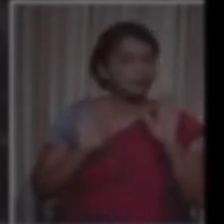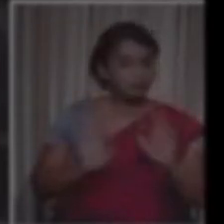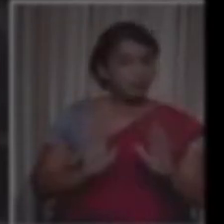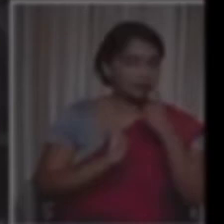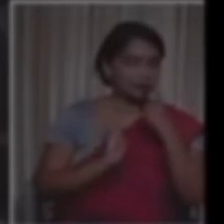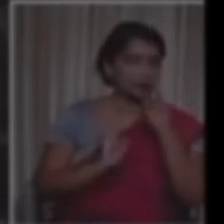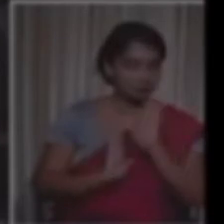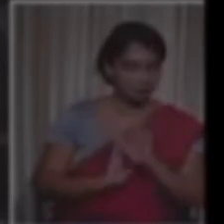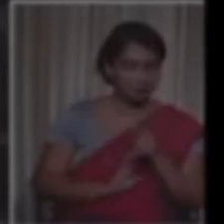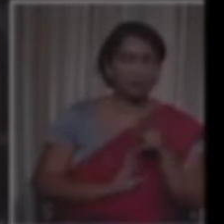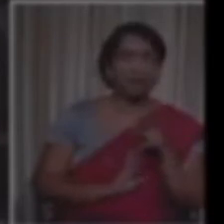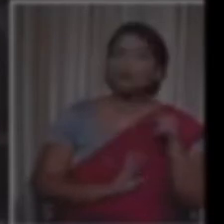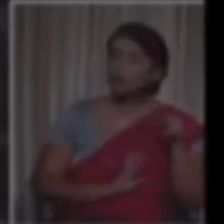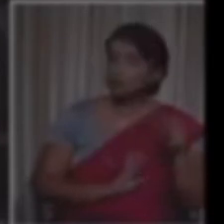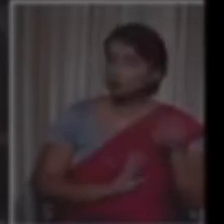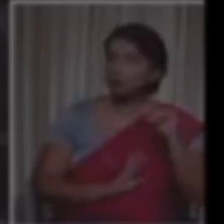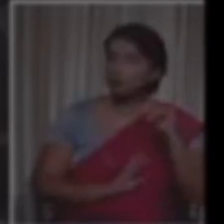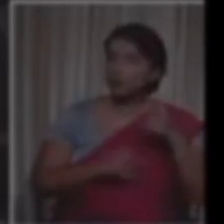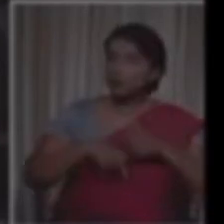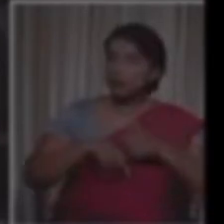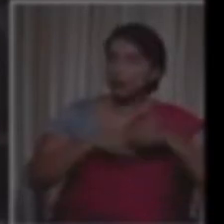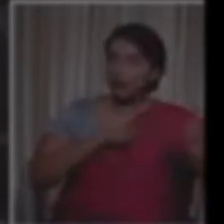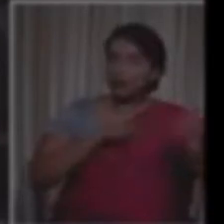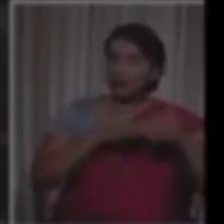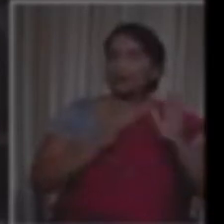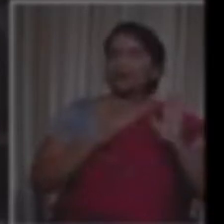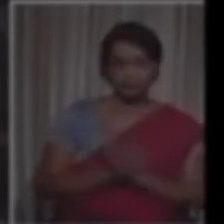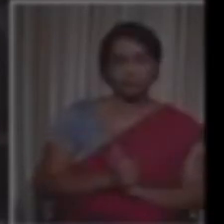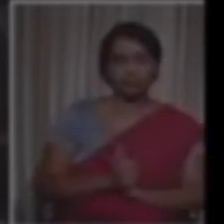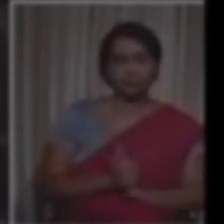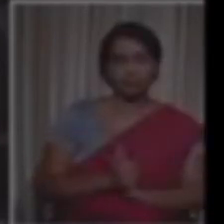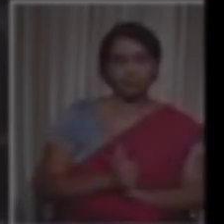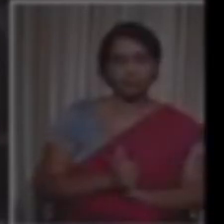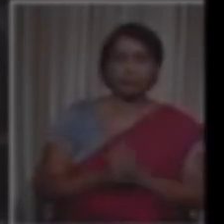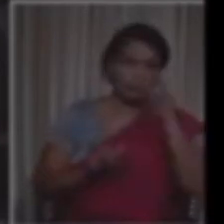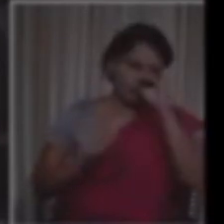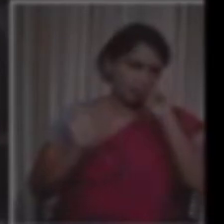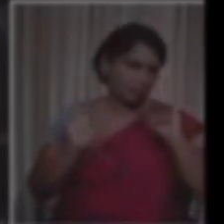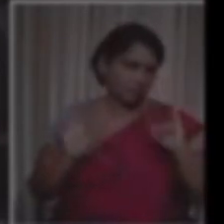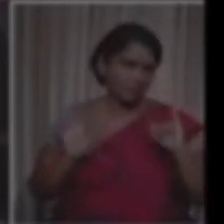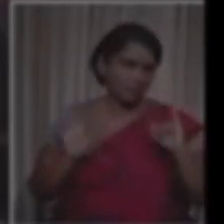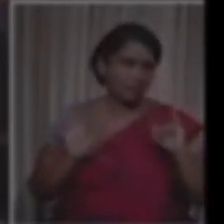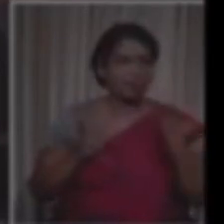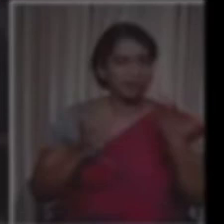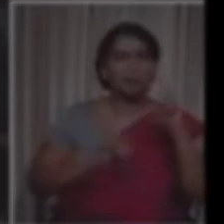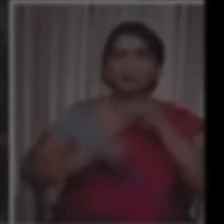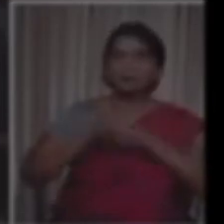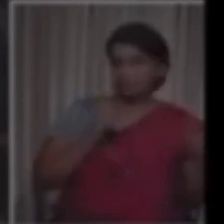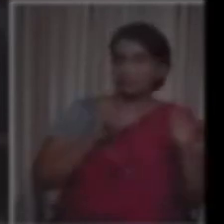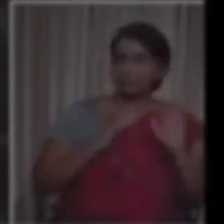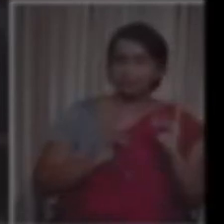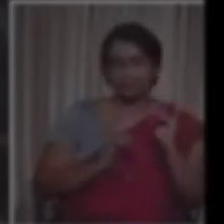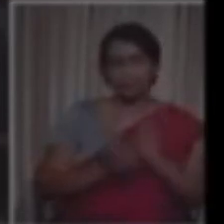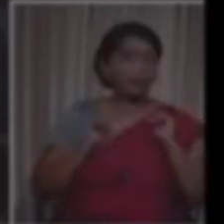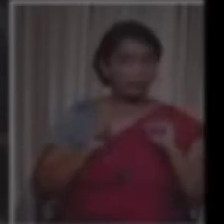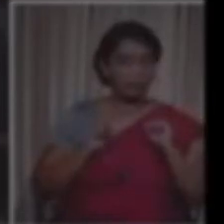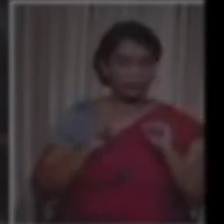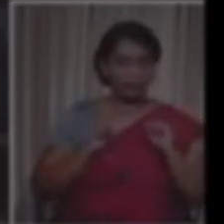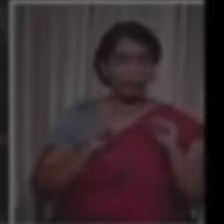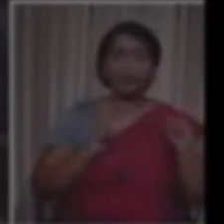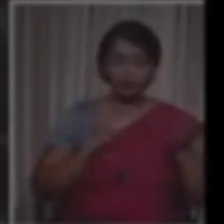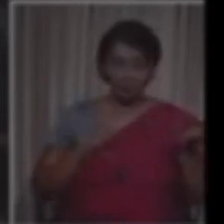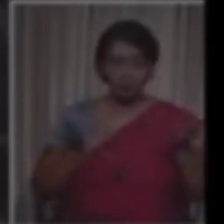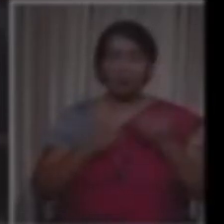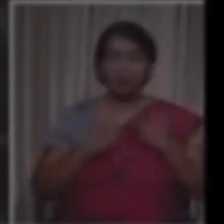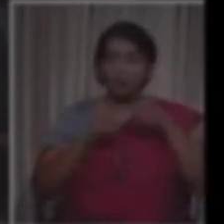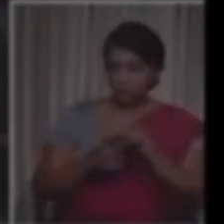කොන්දේසියක් තිබුණා. ඒක යම් කෙටි කාලයකට පමණක් වළංගු විය යුතුයි කියලා. මා සහයක් කොපිට සාකච්ඡා කරගත හැකි කාලය. එයි අප විසින්